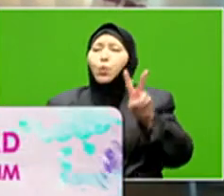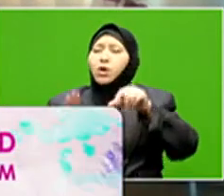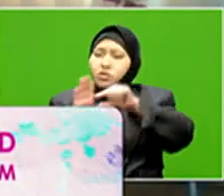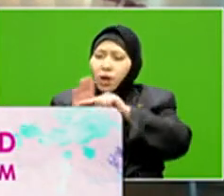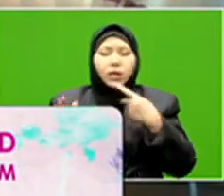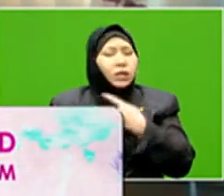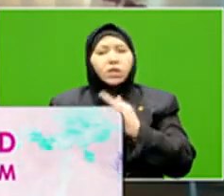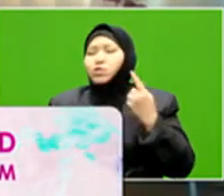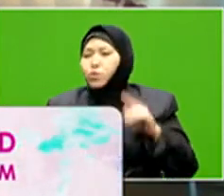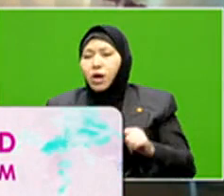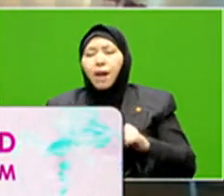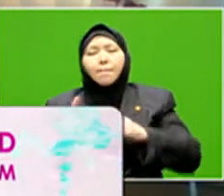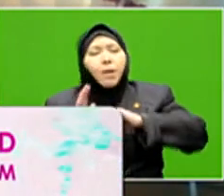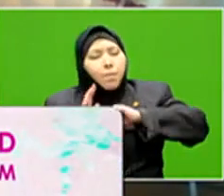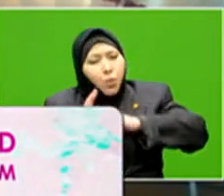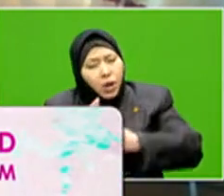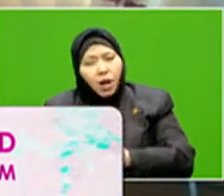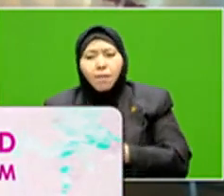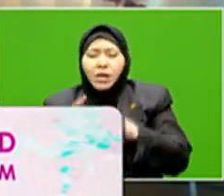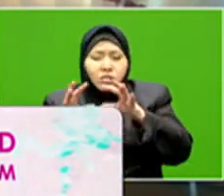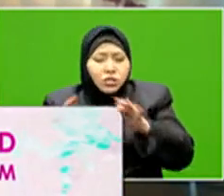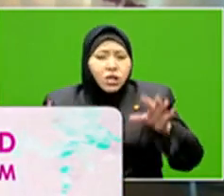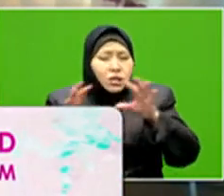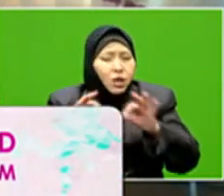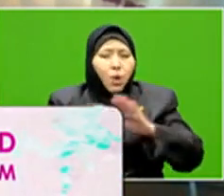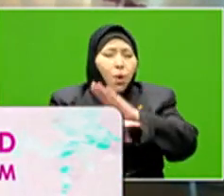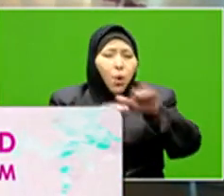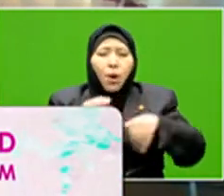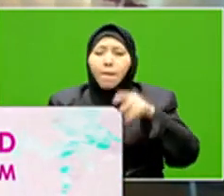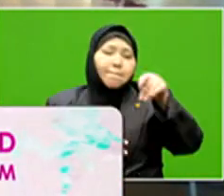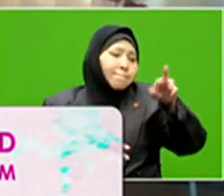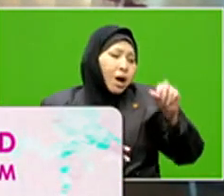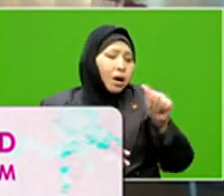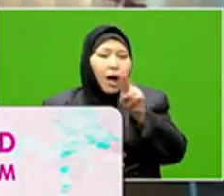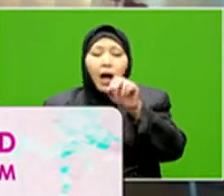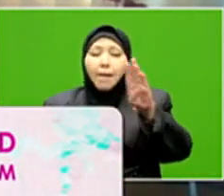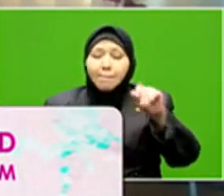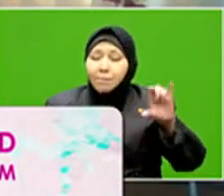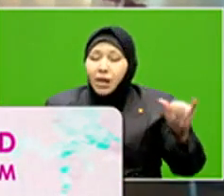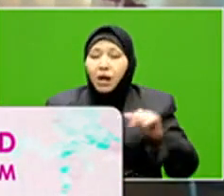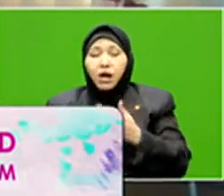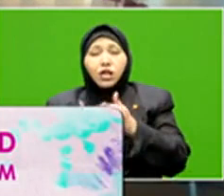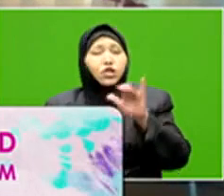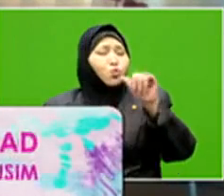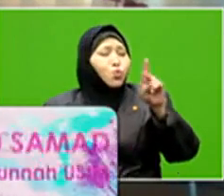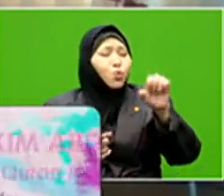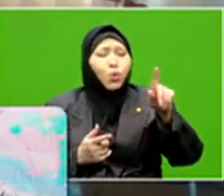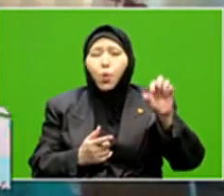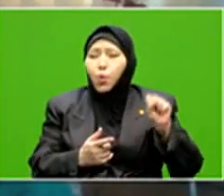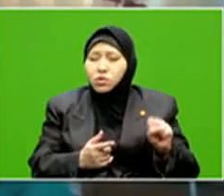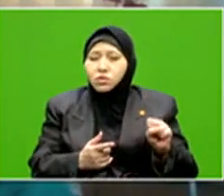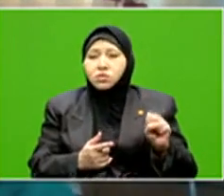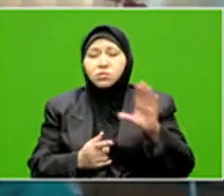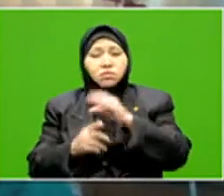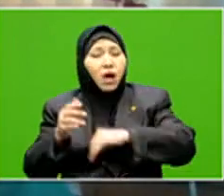telah memulakan pelayaran tentang pengkisahan para anbiya bermula daripada surah sebelum daripada ini, surah Yunus. Dan sekarang